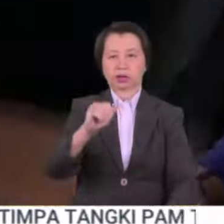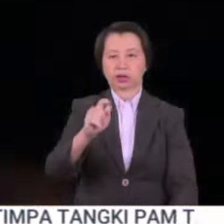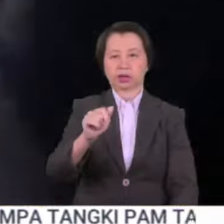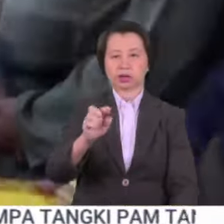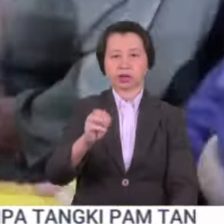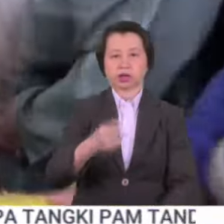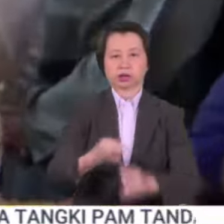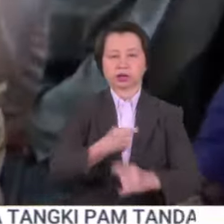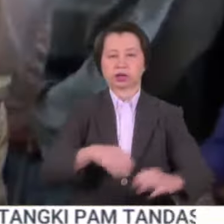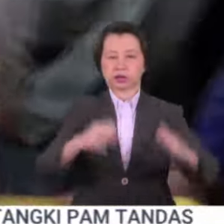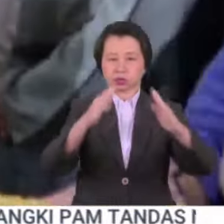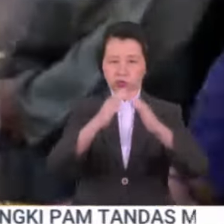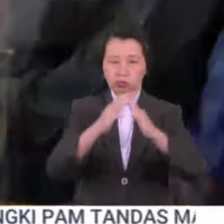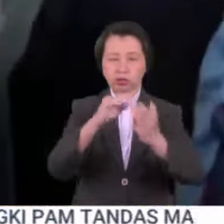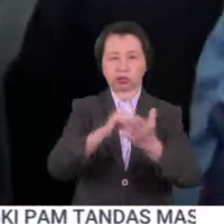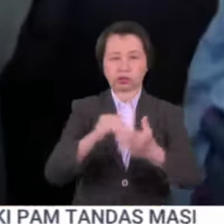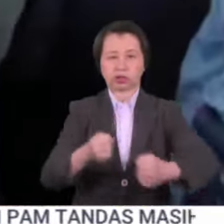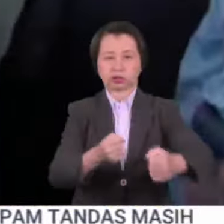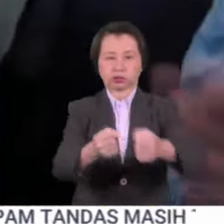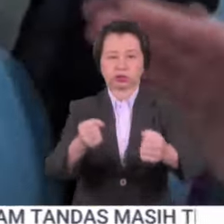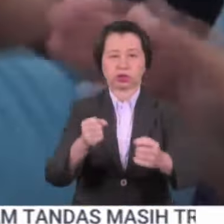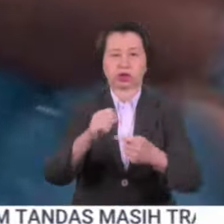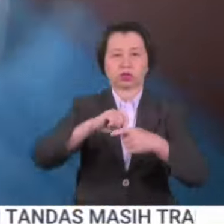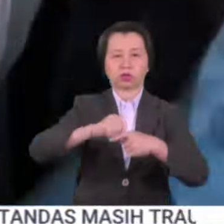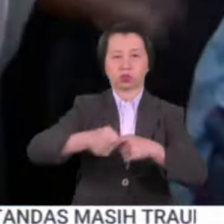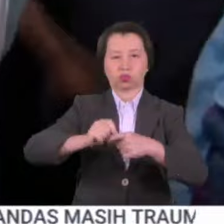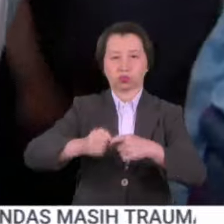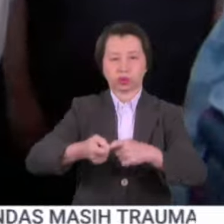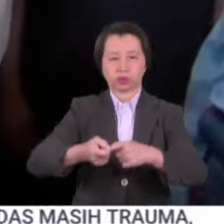rumah anak-anak yatim Payasum Sungai Udang.